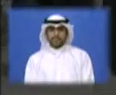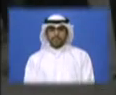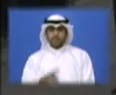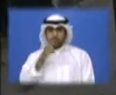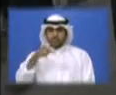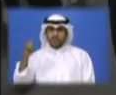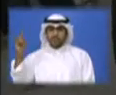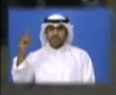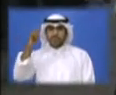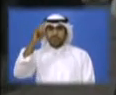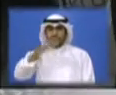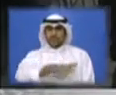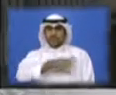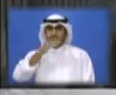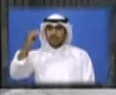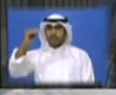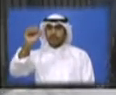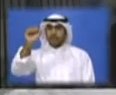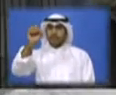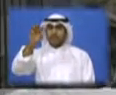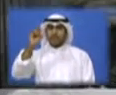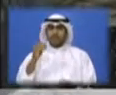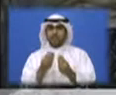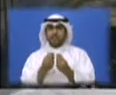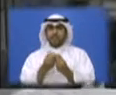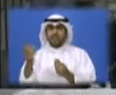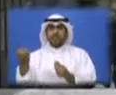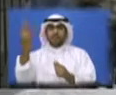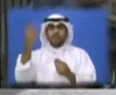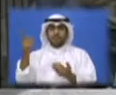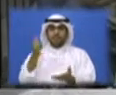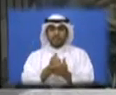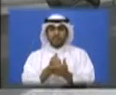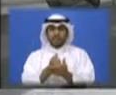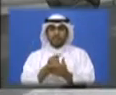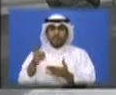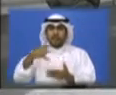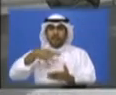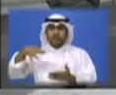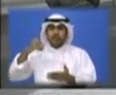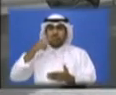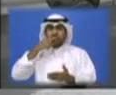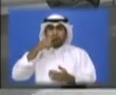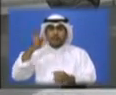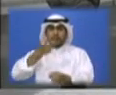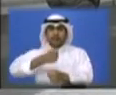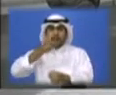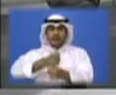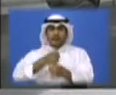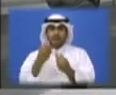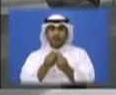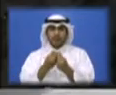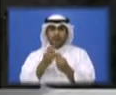الزيارة التي قامت بها الشيخ الدكتور حصة سعد العبدالله السالم الصباح رئيس مجلس اتحاد سيدات الأعمال العرب والوفد المرافق لها إلى